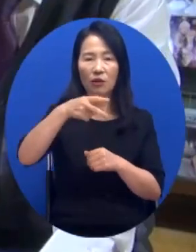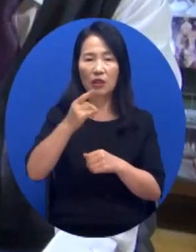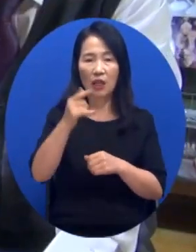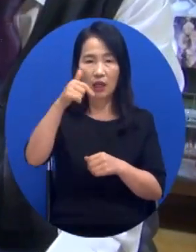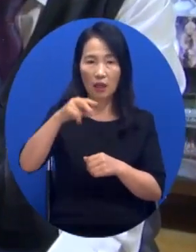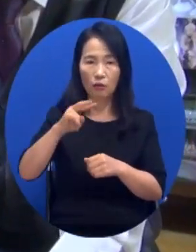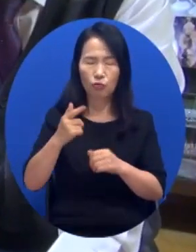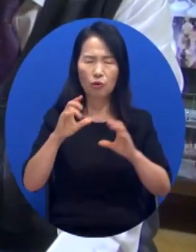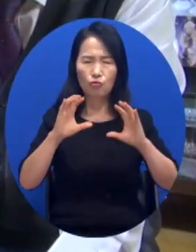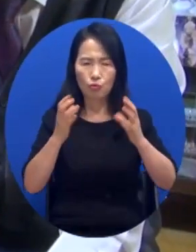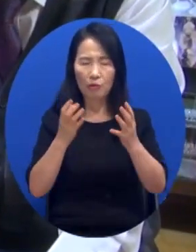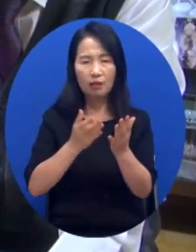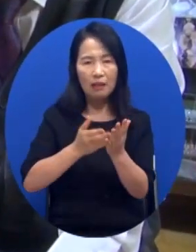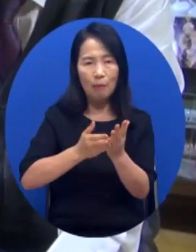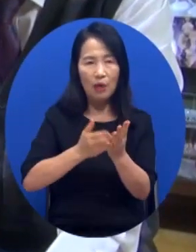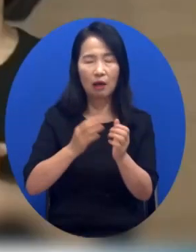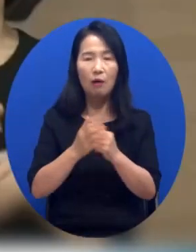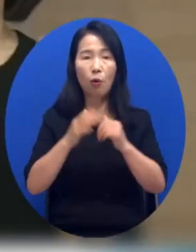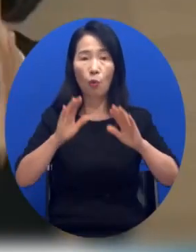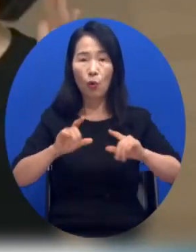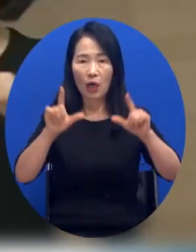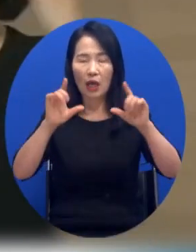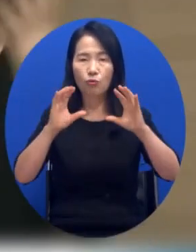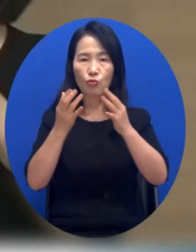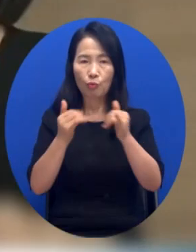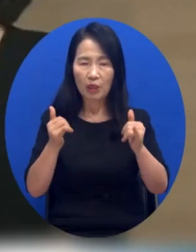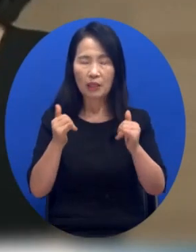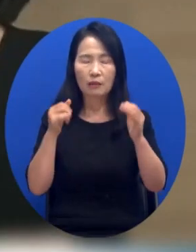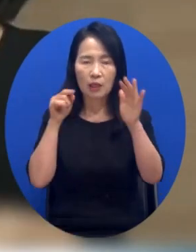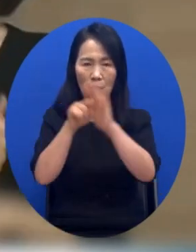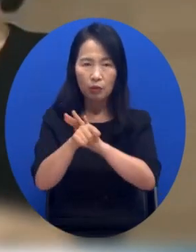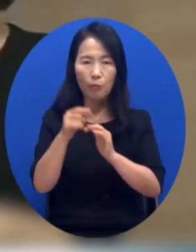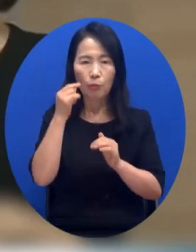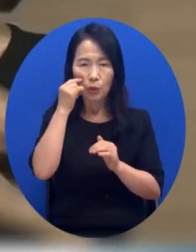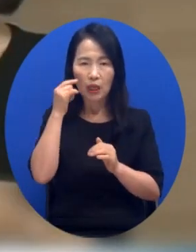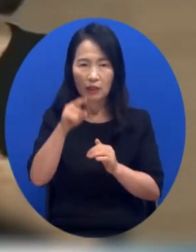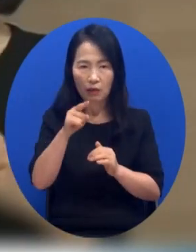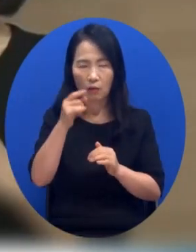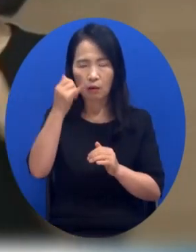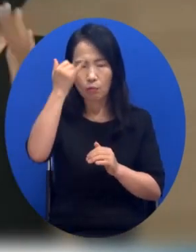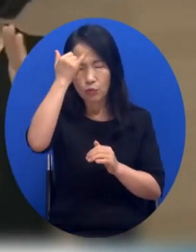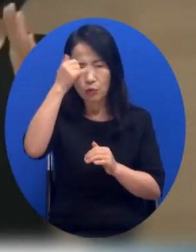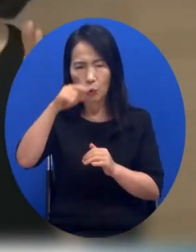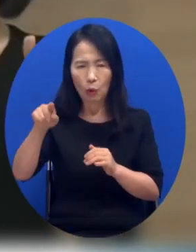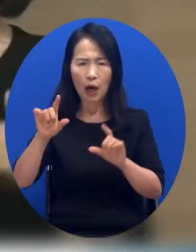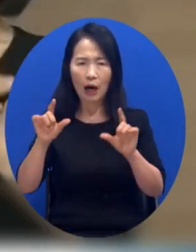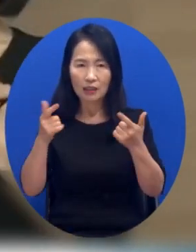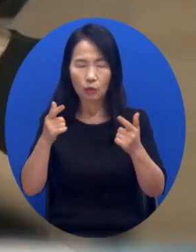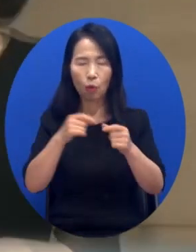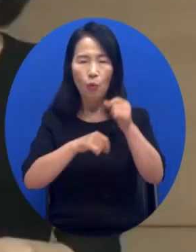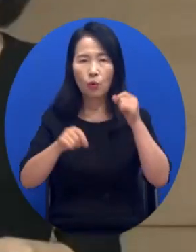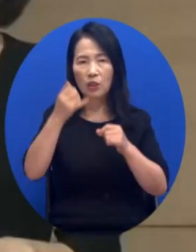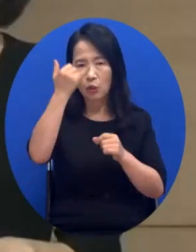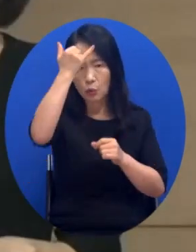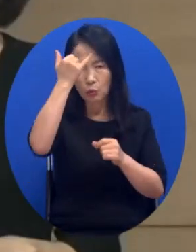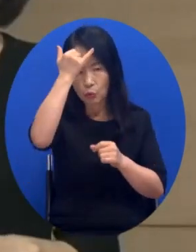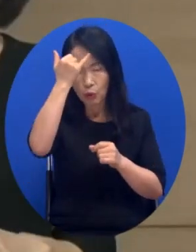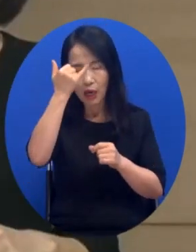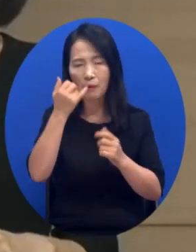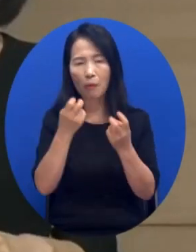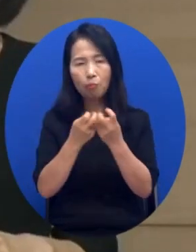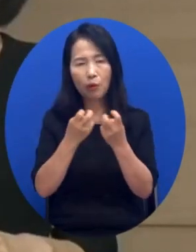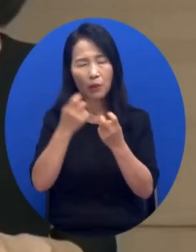통해 올해는 부모님을 찾아뵙지 못하는 게 불효가 아니고 오히려 효도하는 길이라고